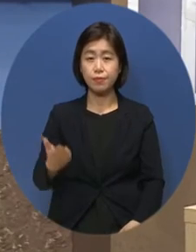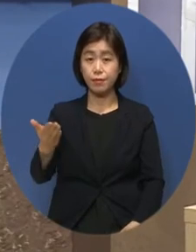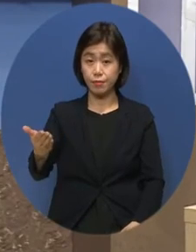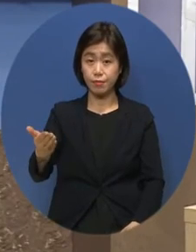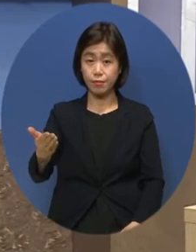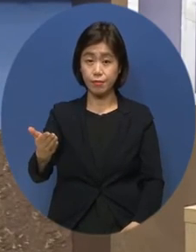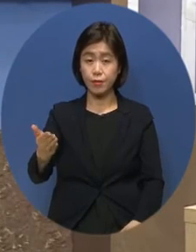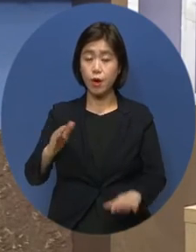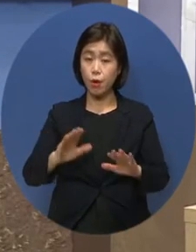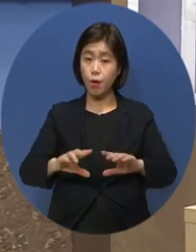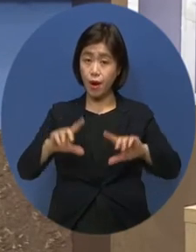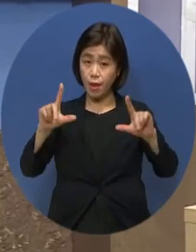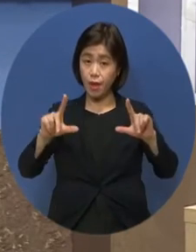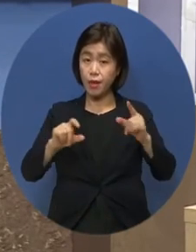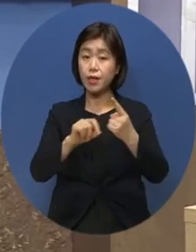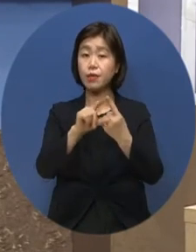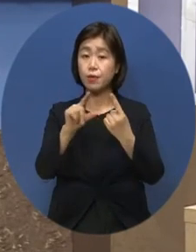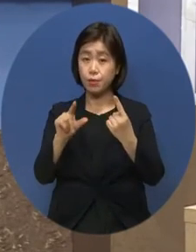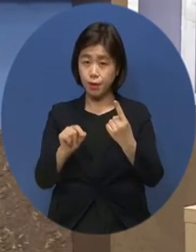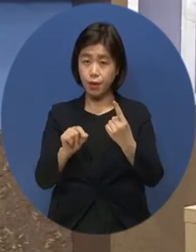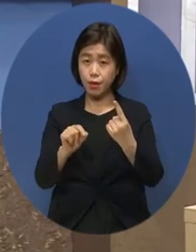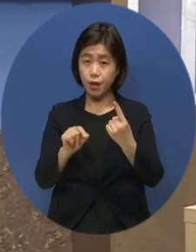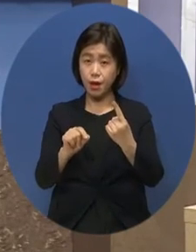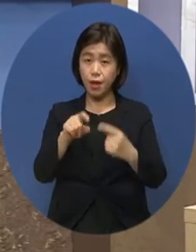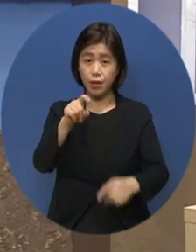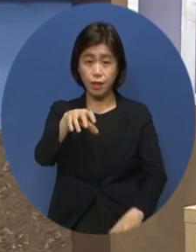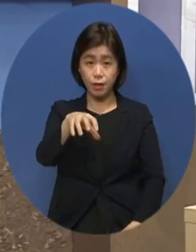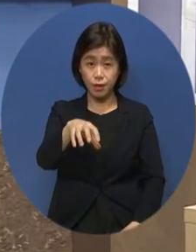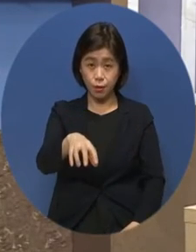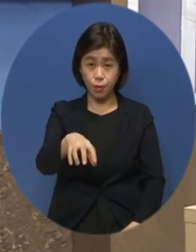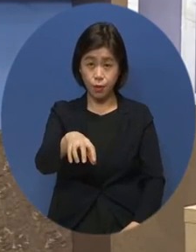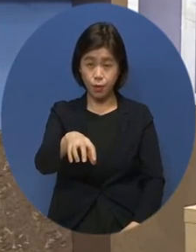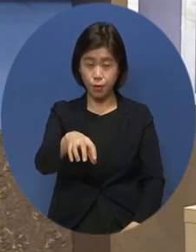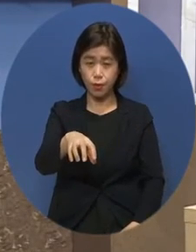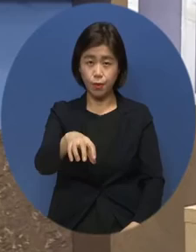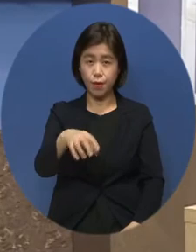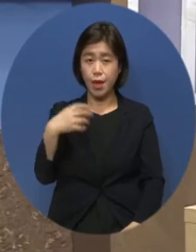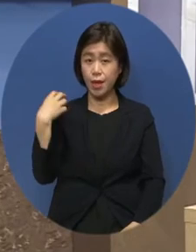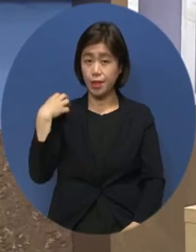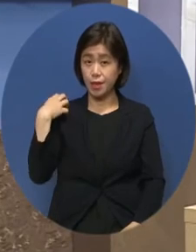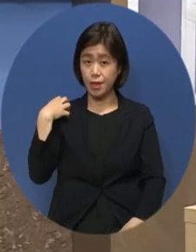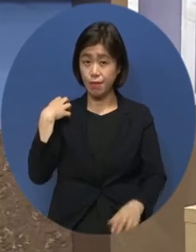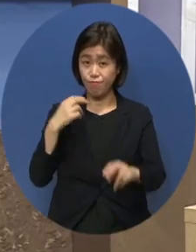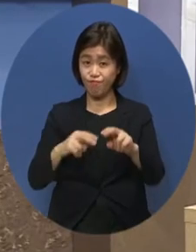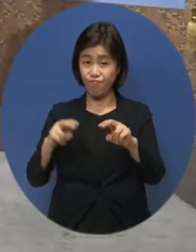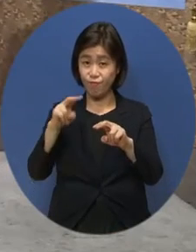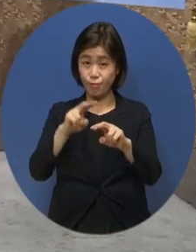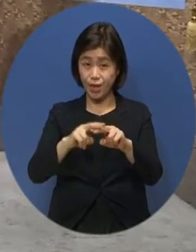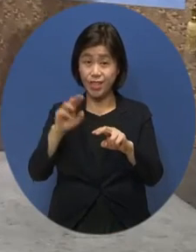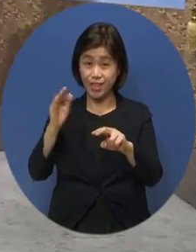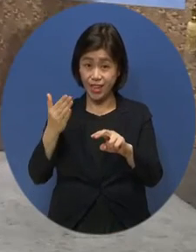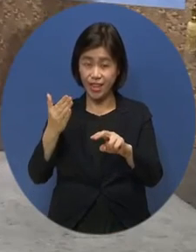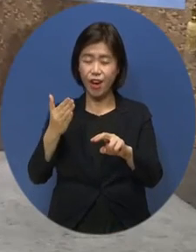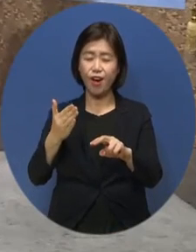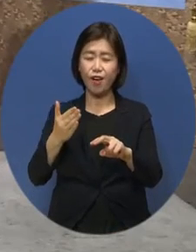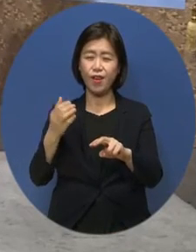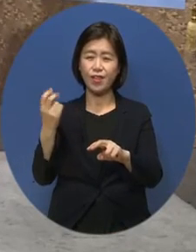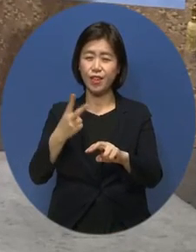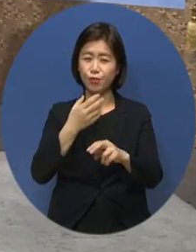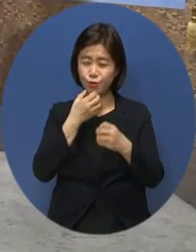1월에 서울시립 0 포장에 복지관의 취임을 하심으로 제가 들었는데요 의 자리를 빌어서 축하 발생